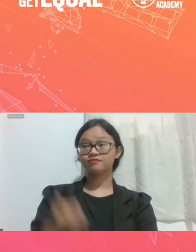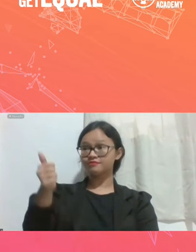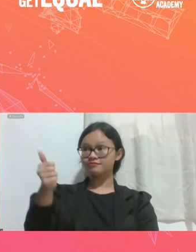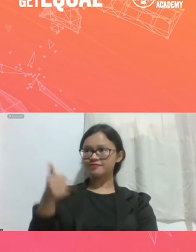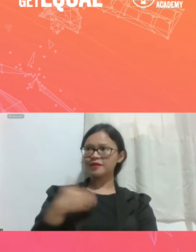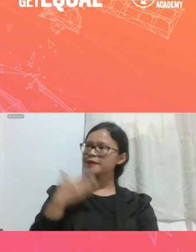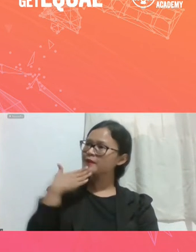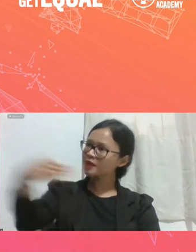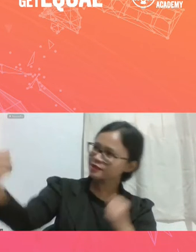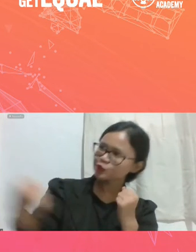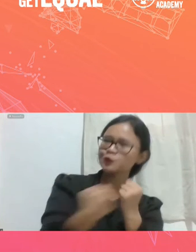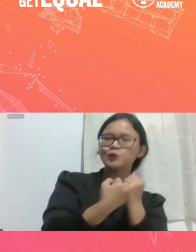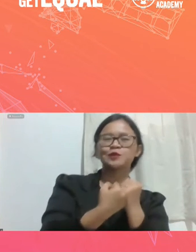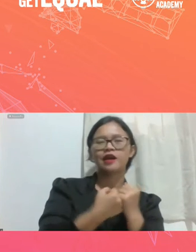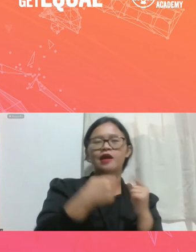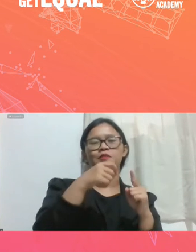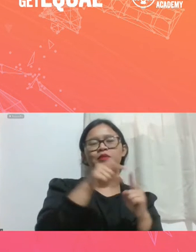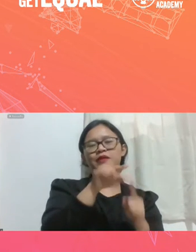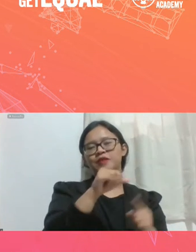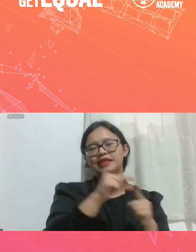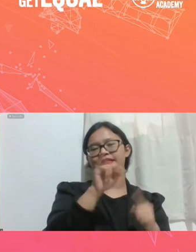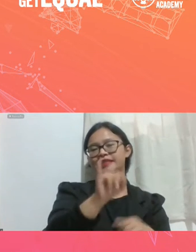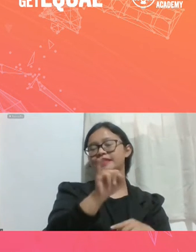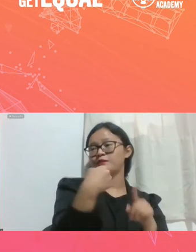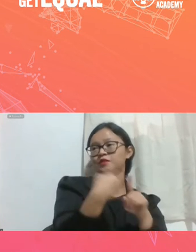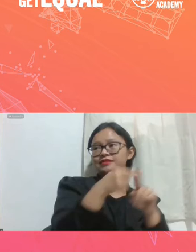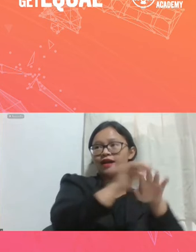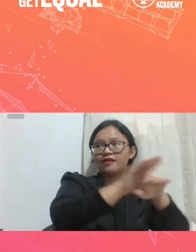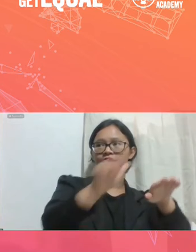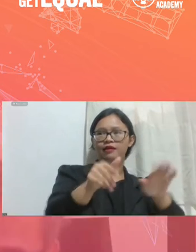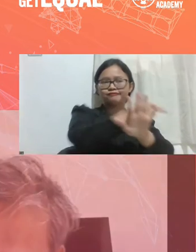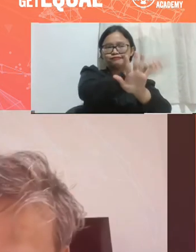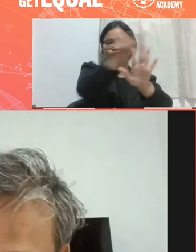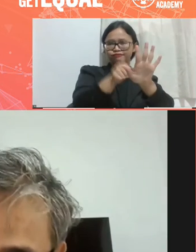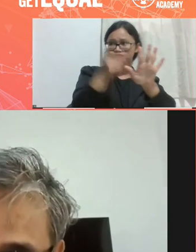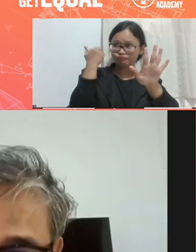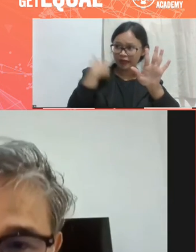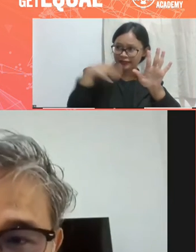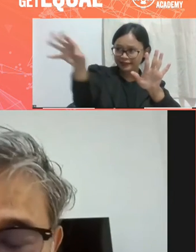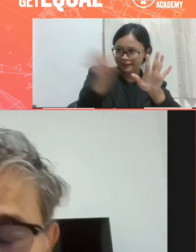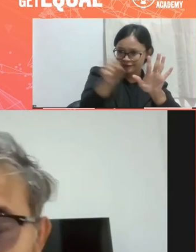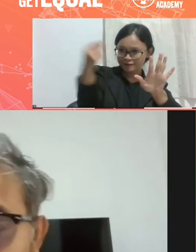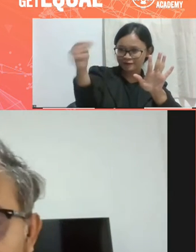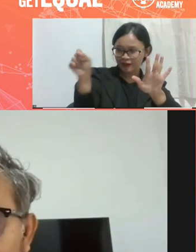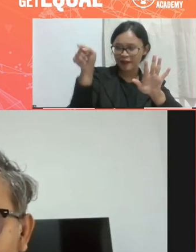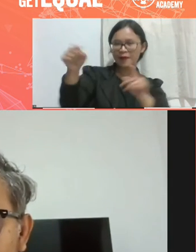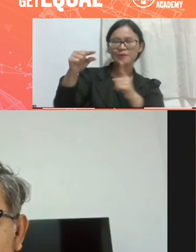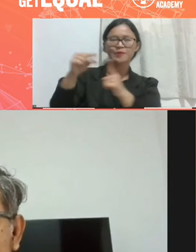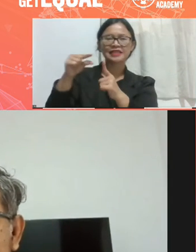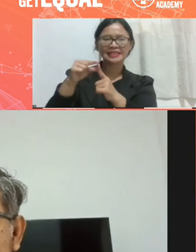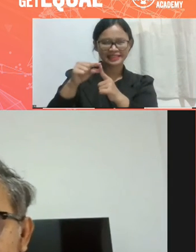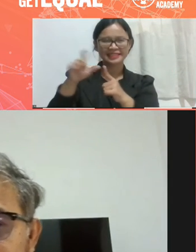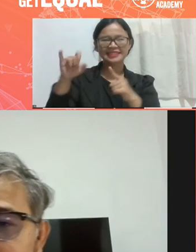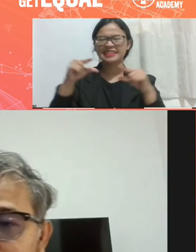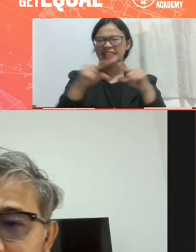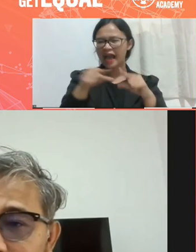kasih dukungan untuk Plan Indonesia dan juga terutama bagi para anak perempuan luar biasa. Kemarin ya. Secara khusus kepada Patricia yang men-take over